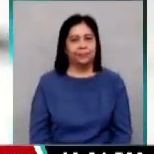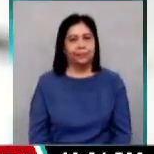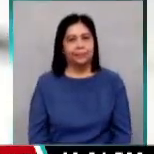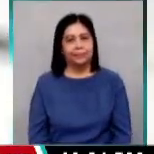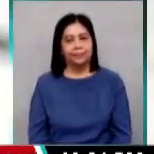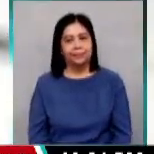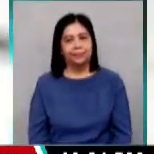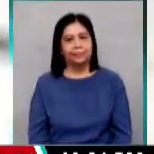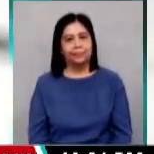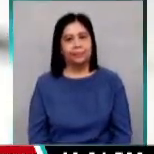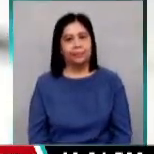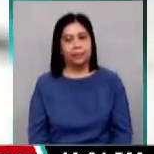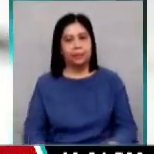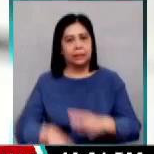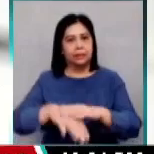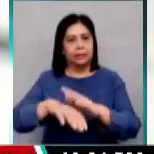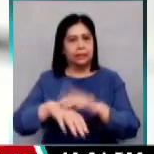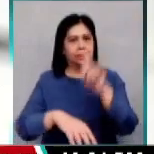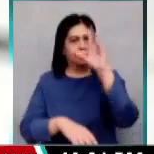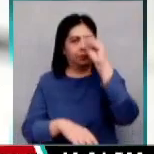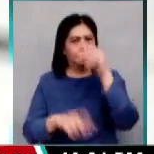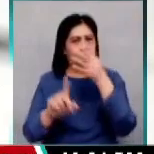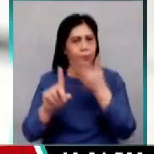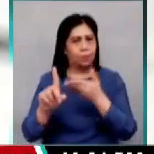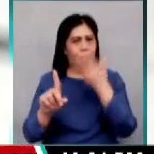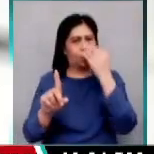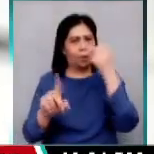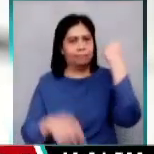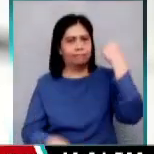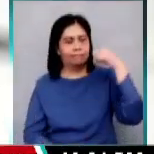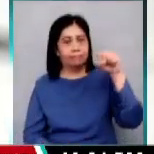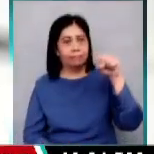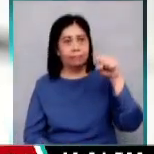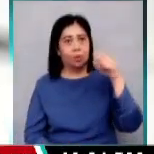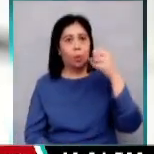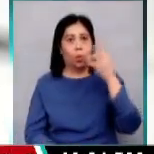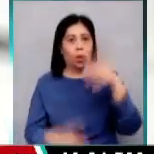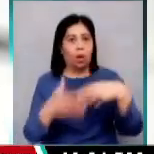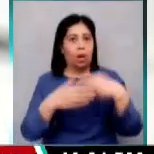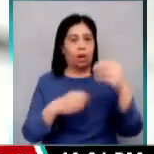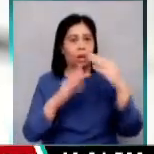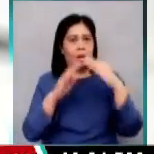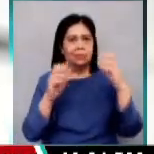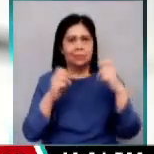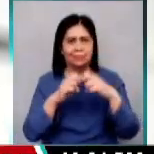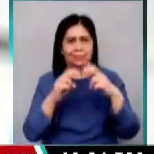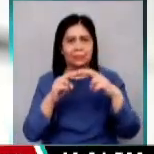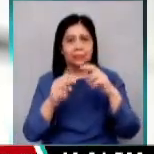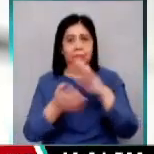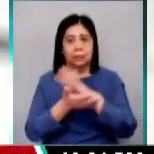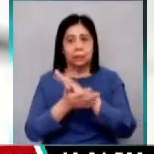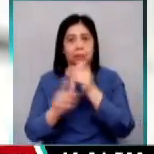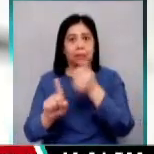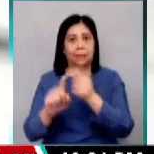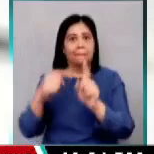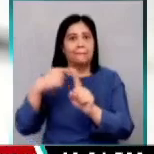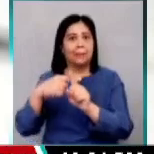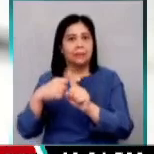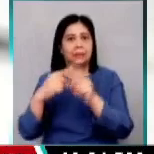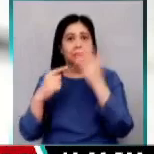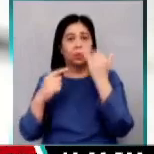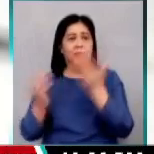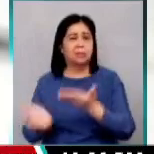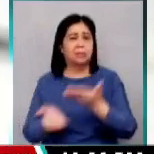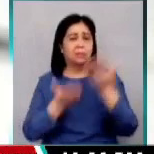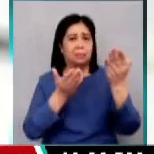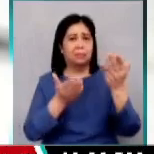Sinita ang isang lalaki dahil sa paglabag o paglabas ng bahay kahit COVID positive. Dinala niya kasi sa ospital ang manganganak